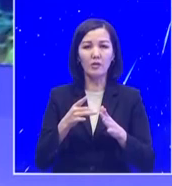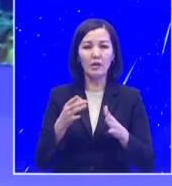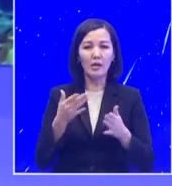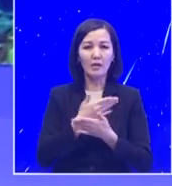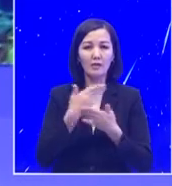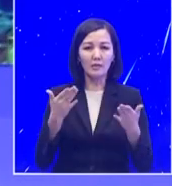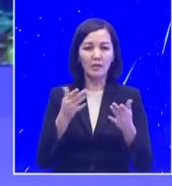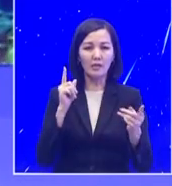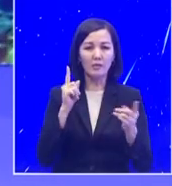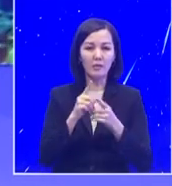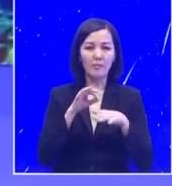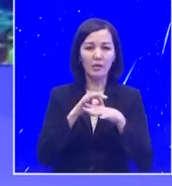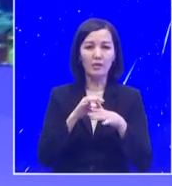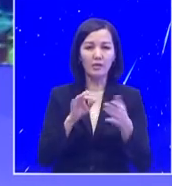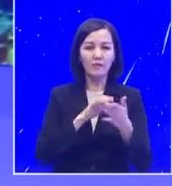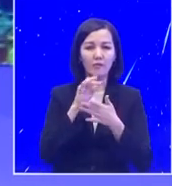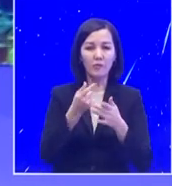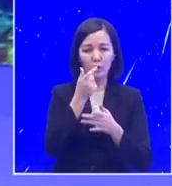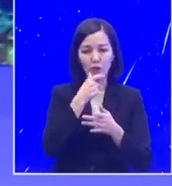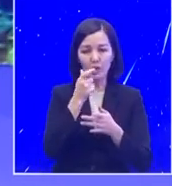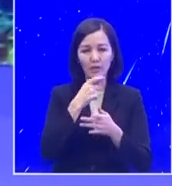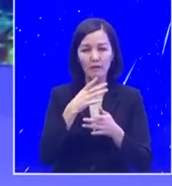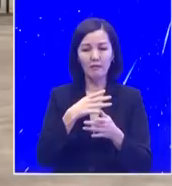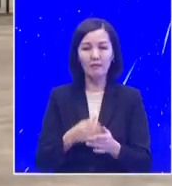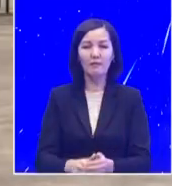передает информацию с отчетной встречи, прошедшей в городе Жаркент.